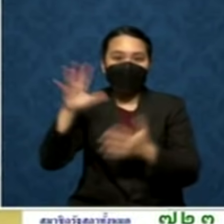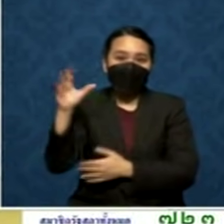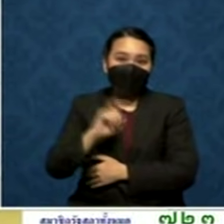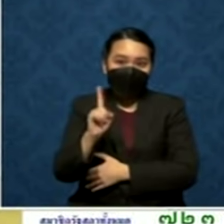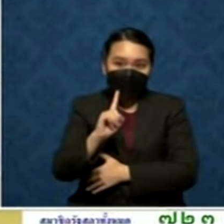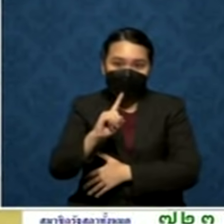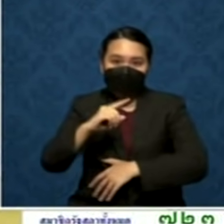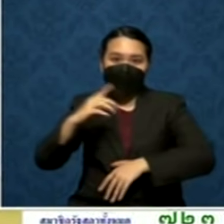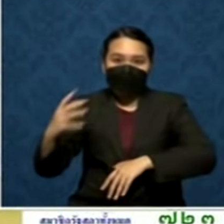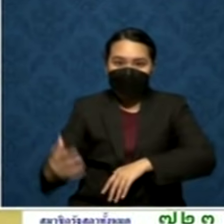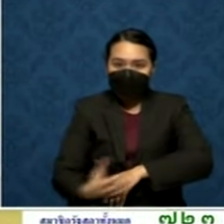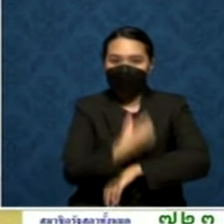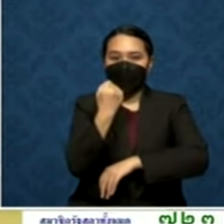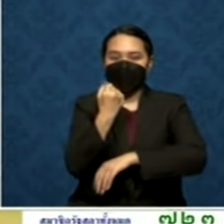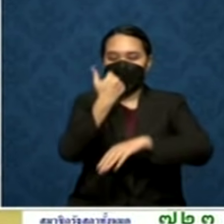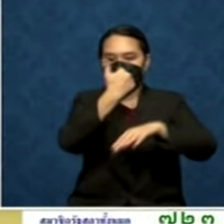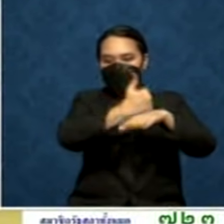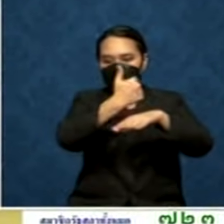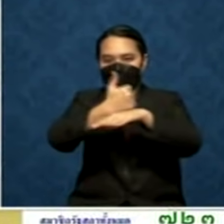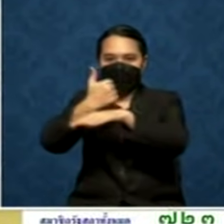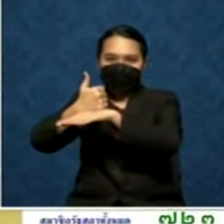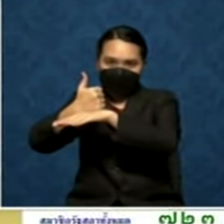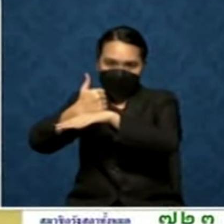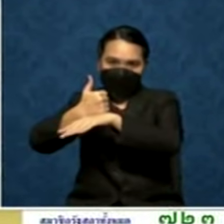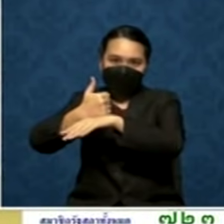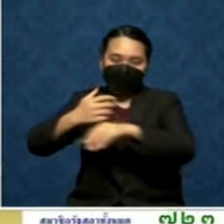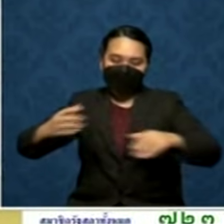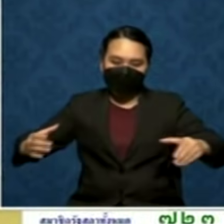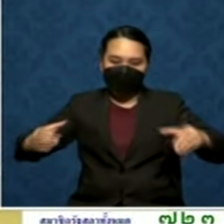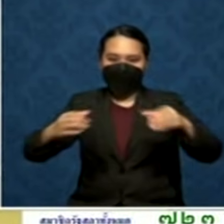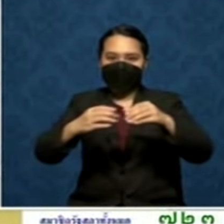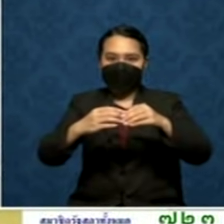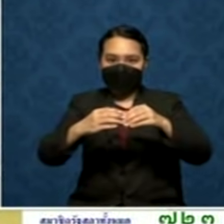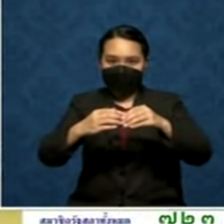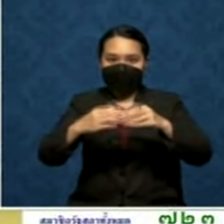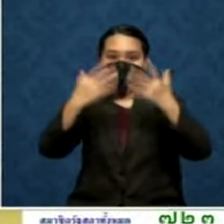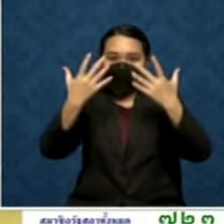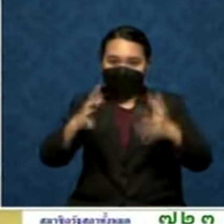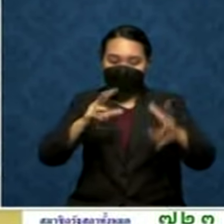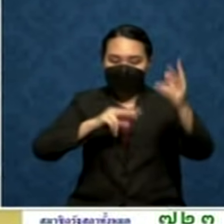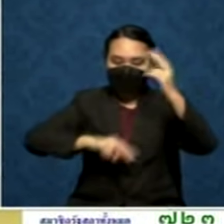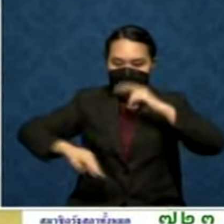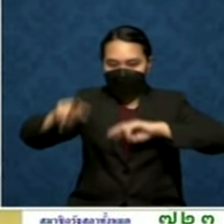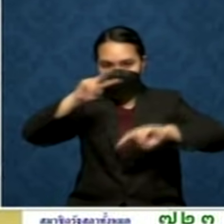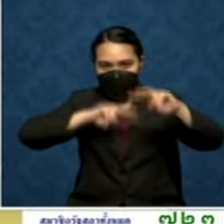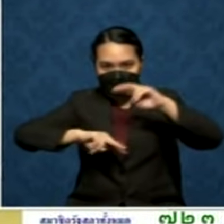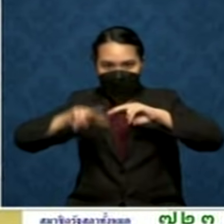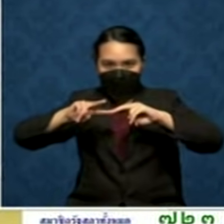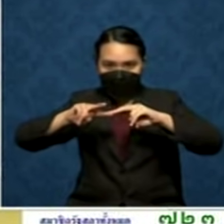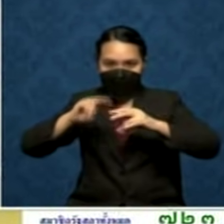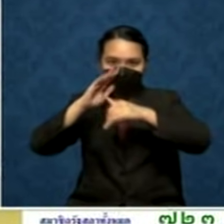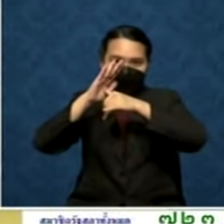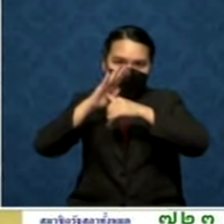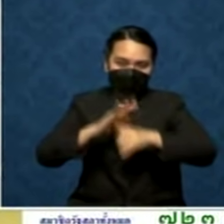รัฐประหารของกลุ่มชนชั้นนำจะรีดเพื่อเอามาทำไมครับเพื่อออกมากำกับควบคุมและกดทับ